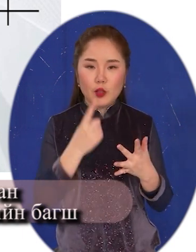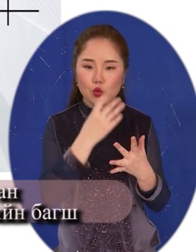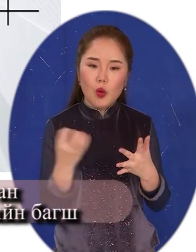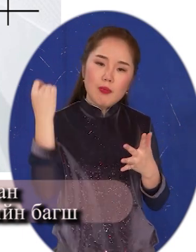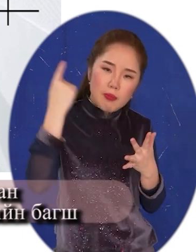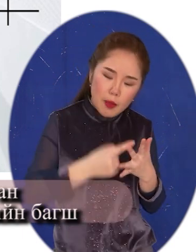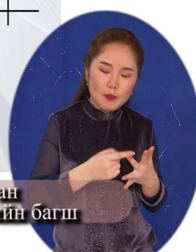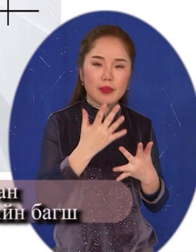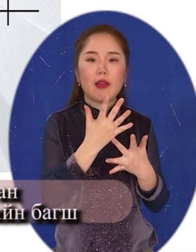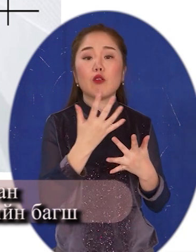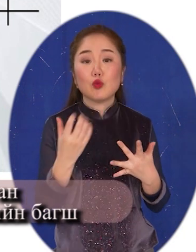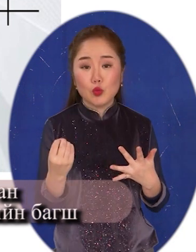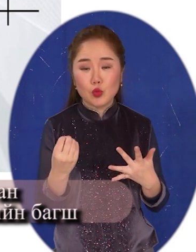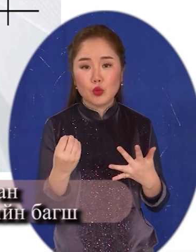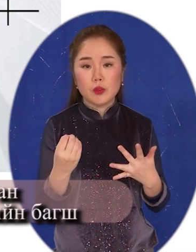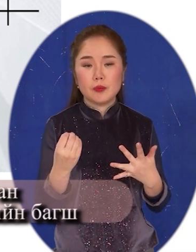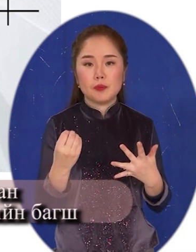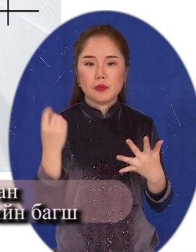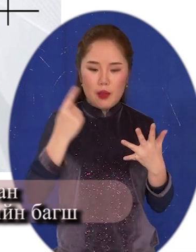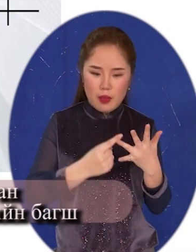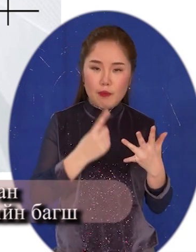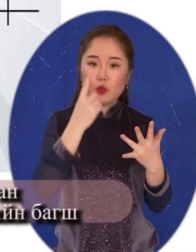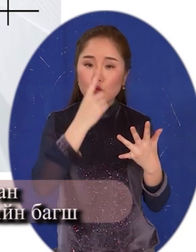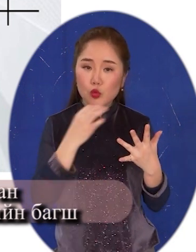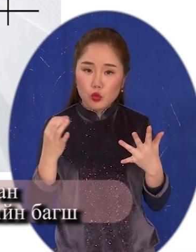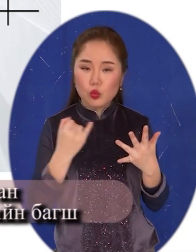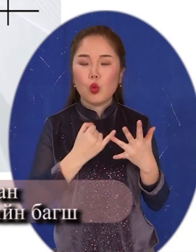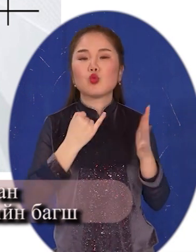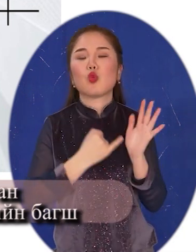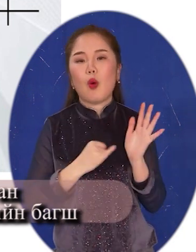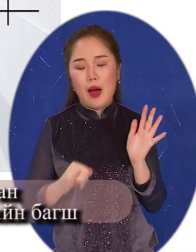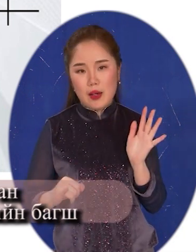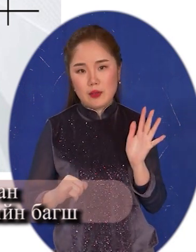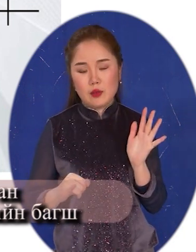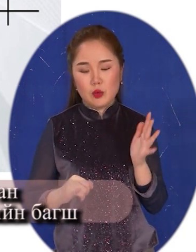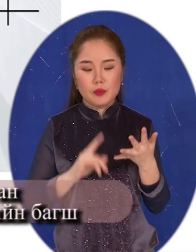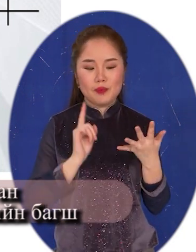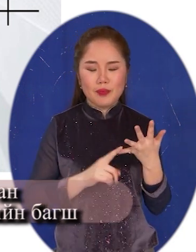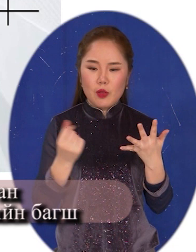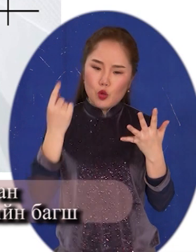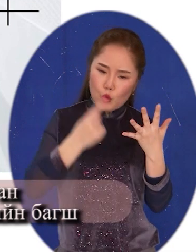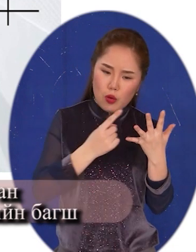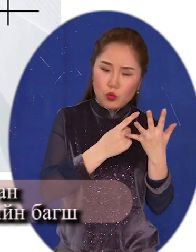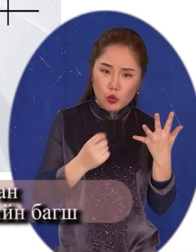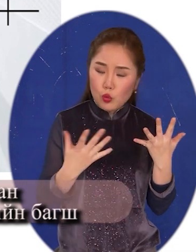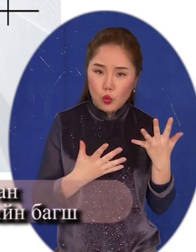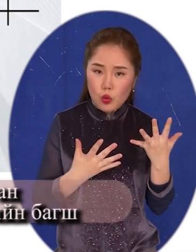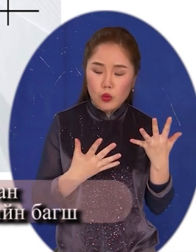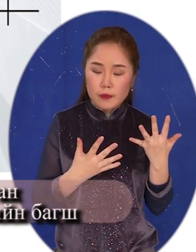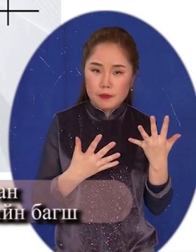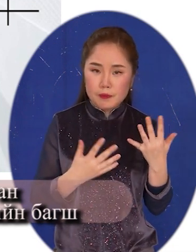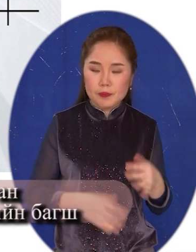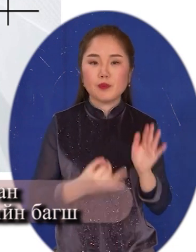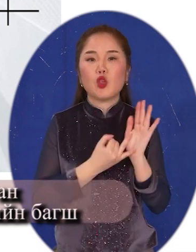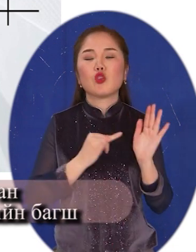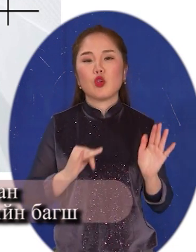boladı. Kelesi 100-di qosayık. 500. Kelesi 100-di qosayık. 600.